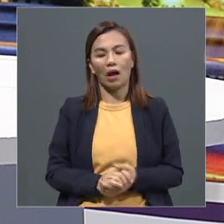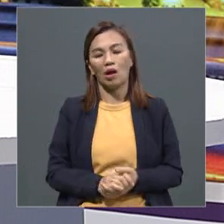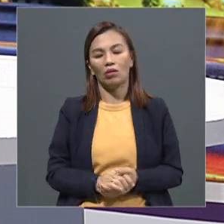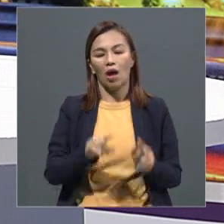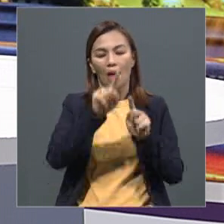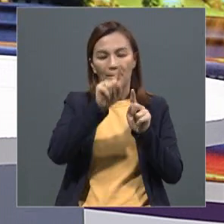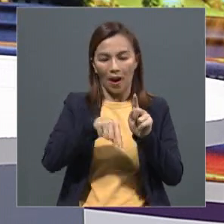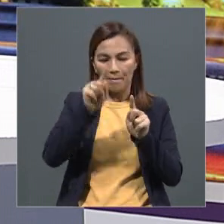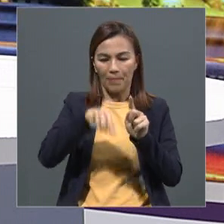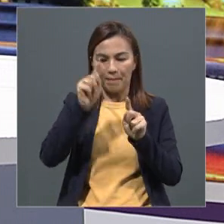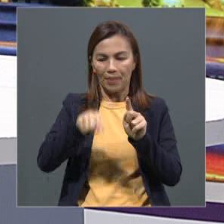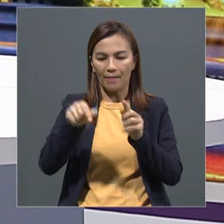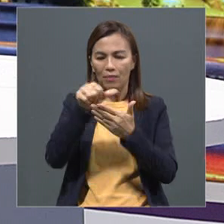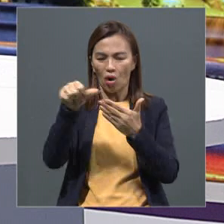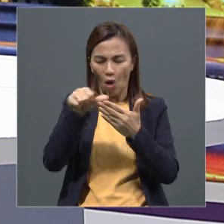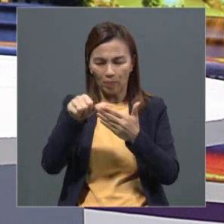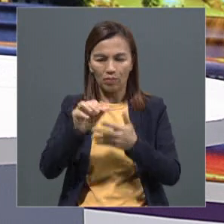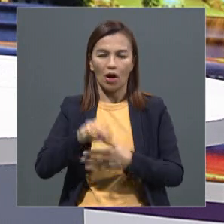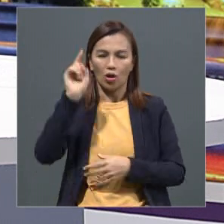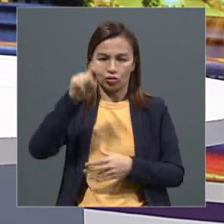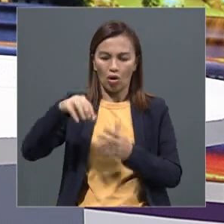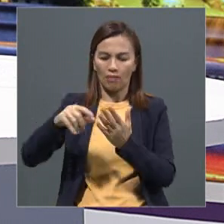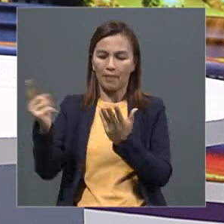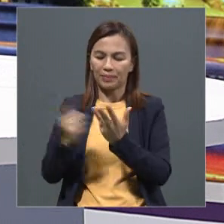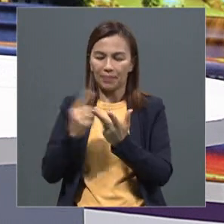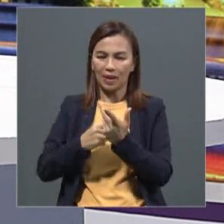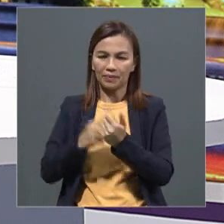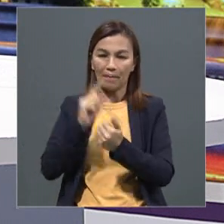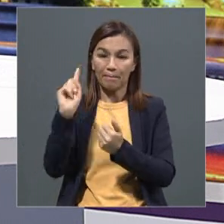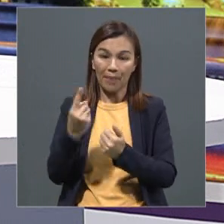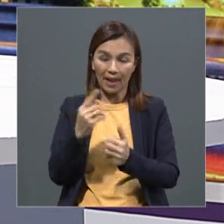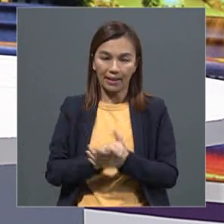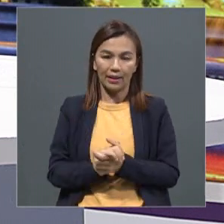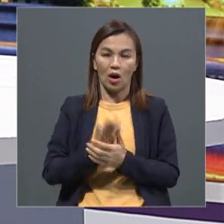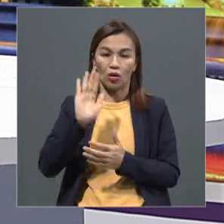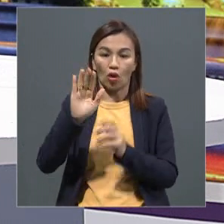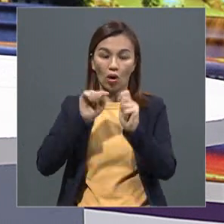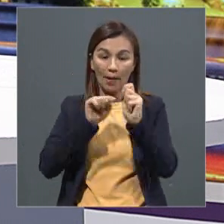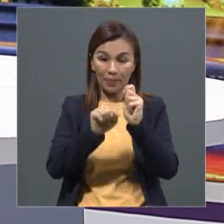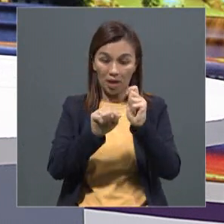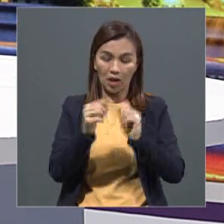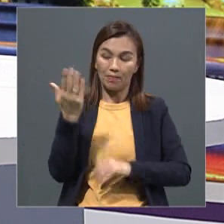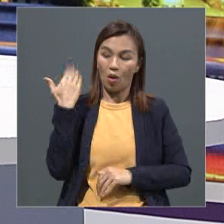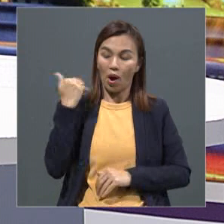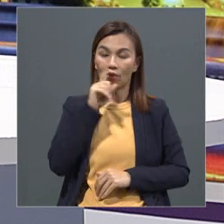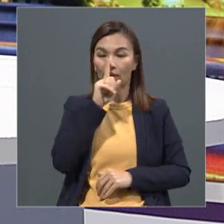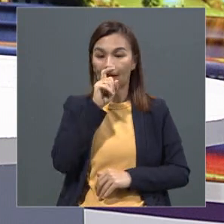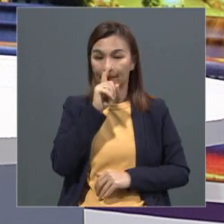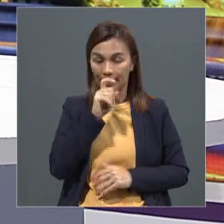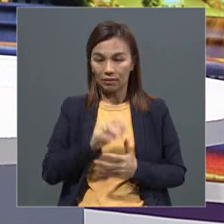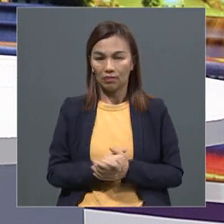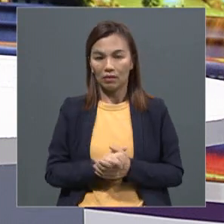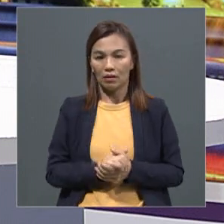ใหม่คือที่ประชุมกกตเนี่ยนะครับเขามีมติให้นับคะแนนการเลือกสวของระดับอำเภอที่เกิดขึ้นเมื่อวันอาทิตย์ที่แล้วเนี่ย